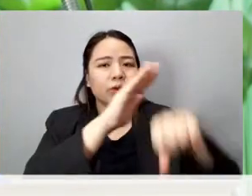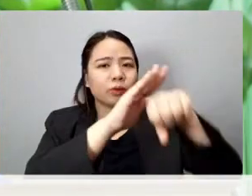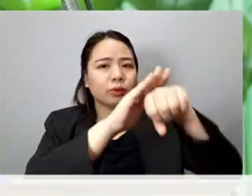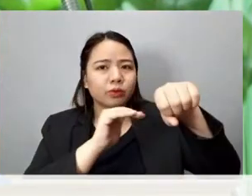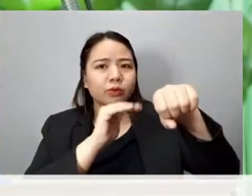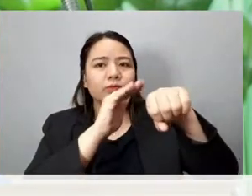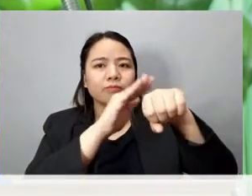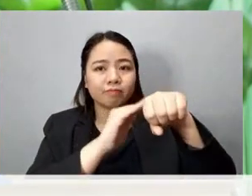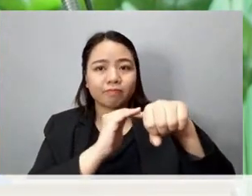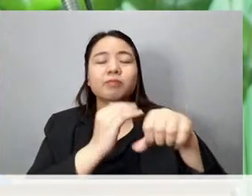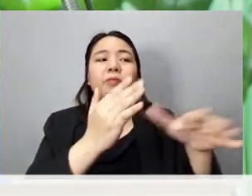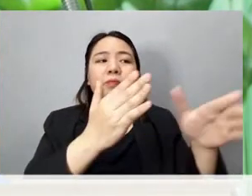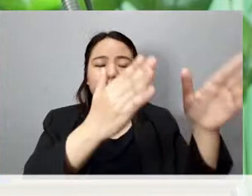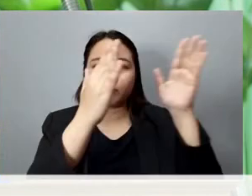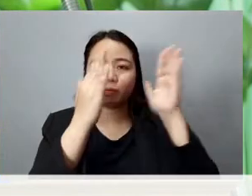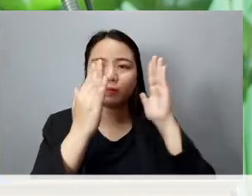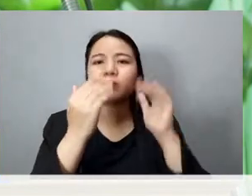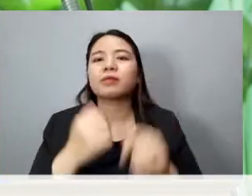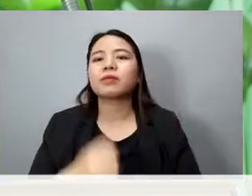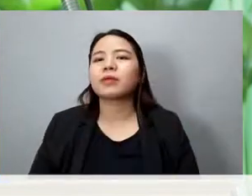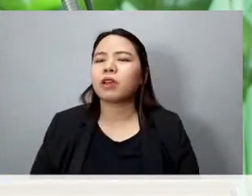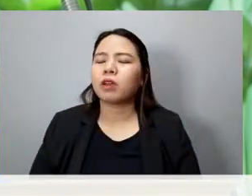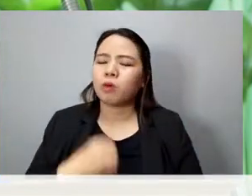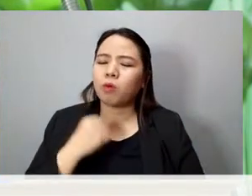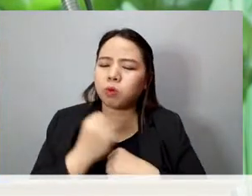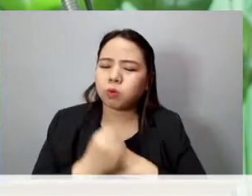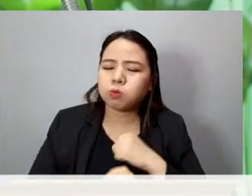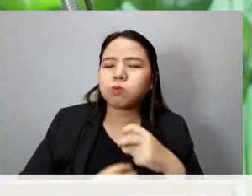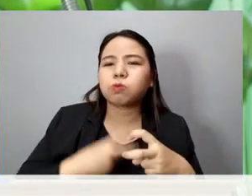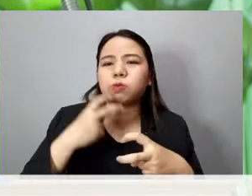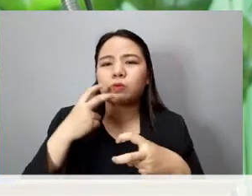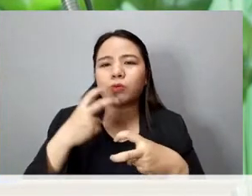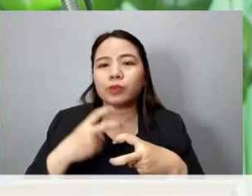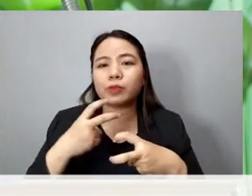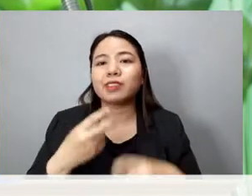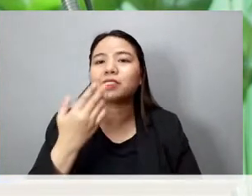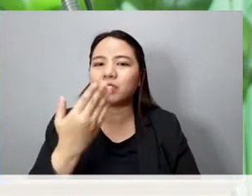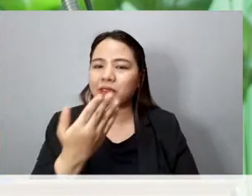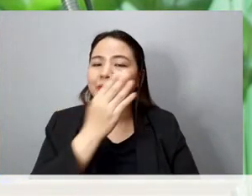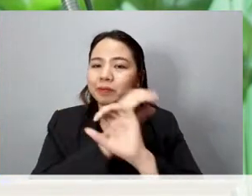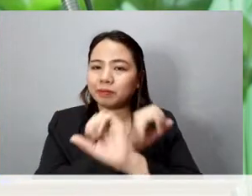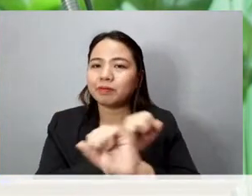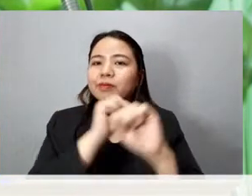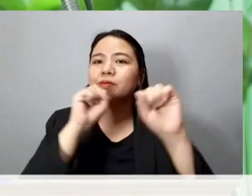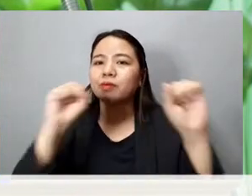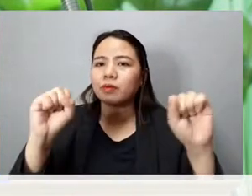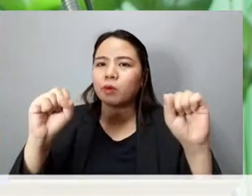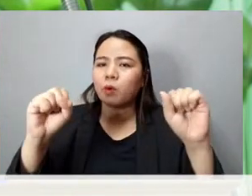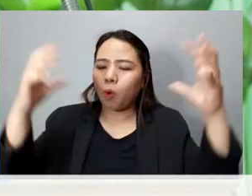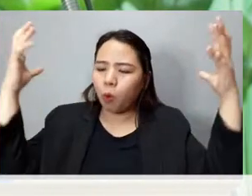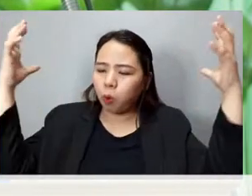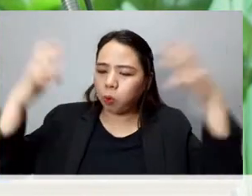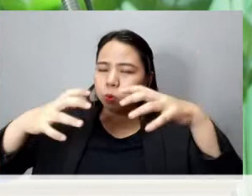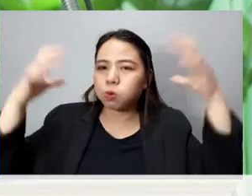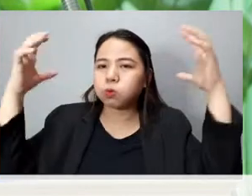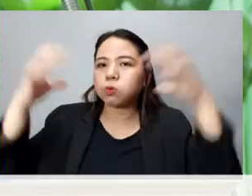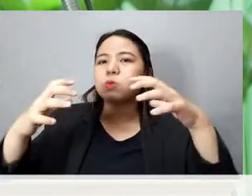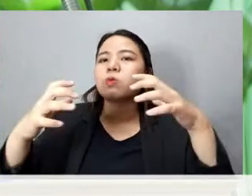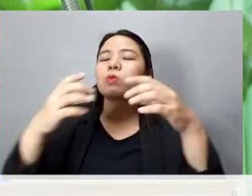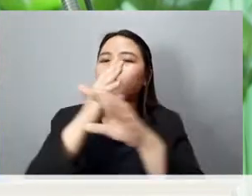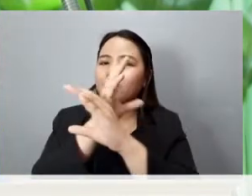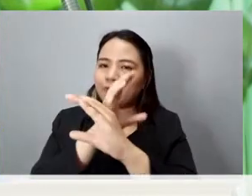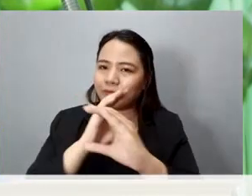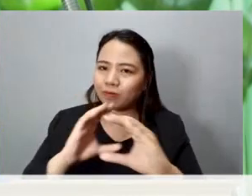sila. At sa kahirapan, sila ay iniligtas. Ang bagyong malakas, pinayapan niya't